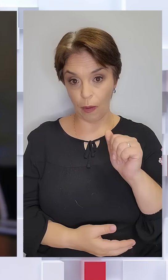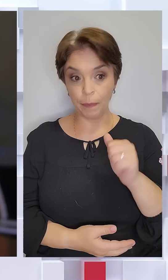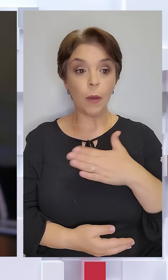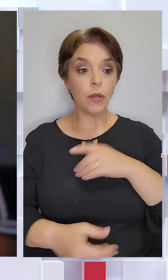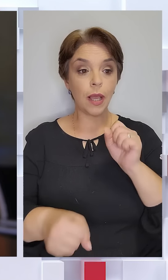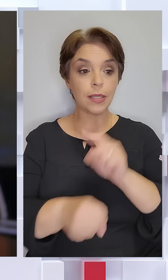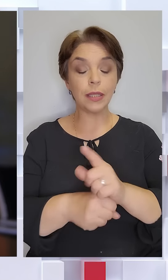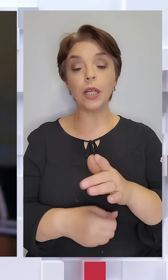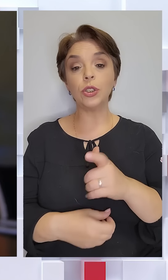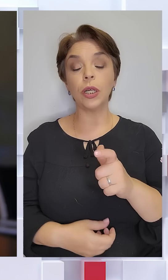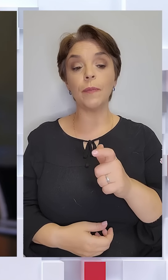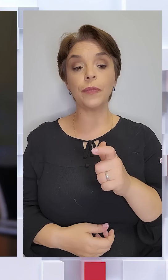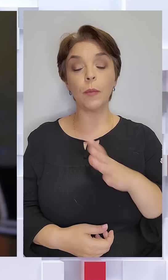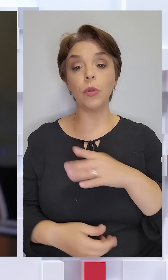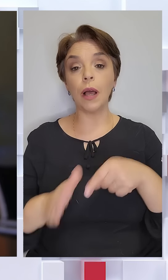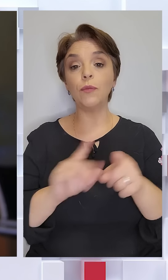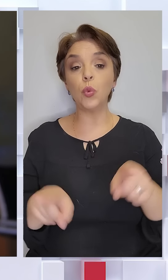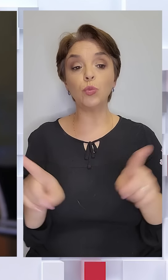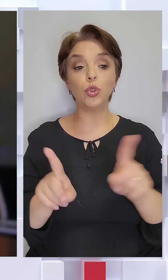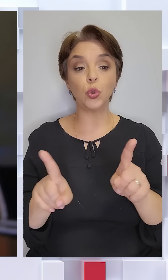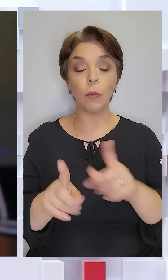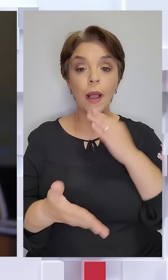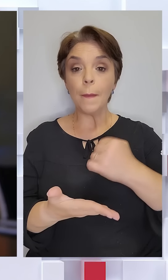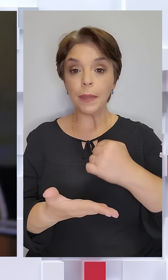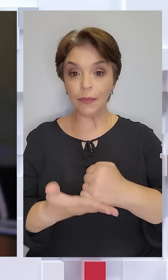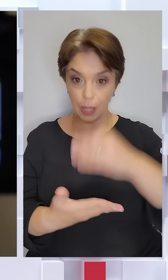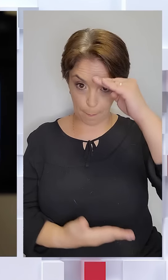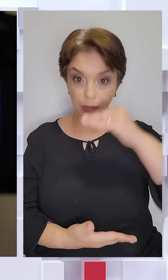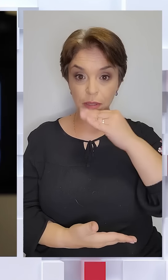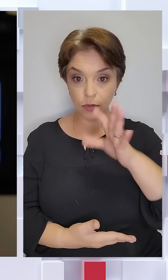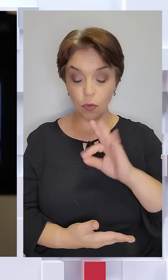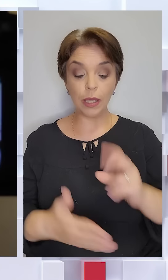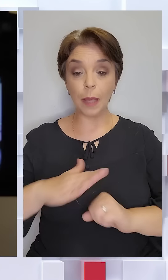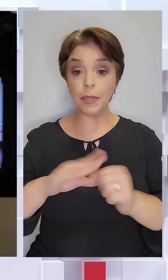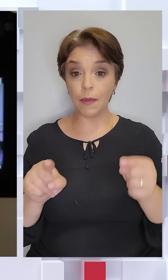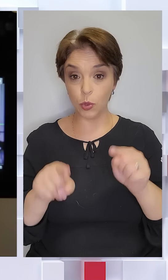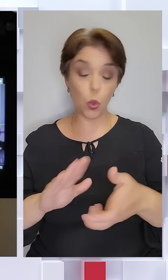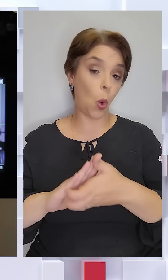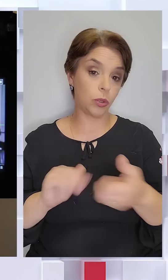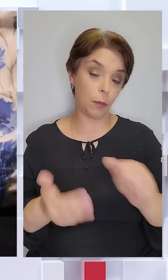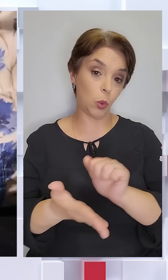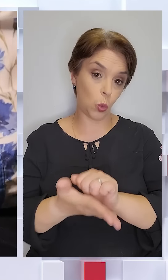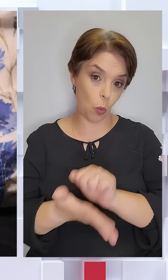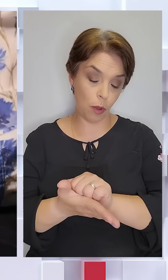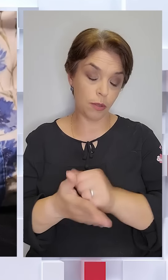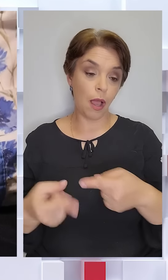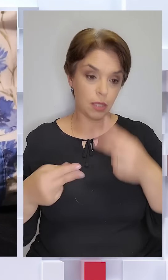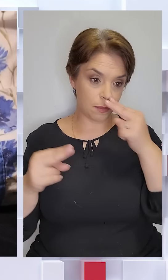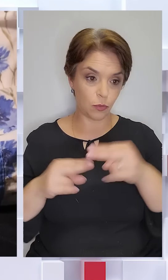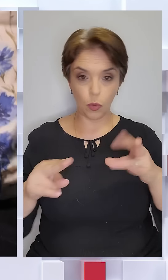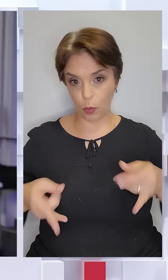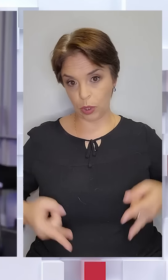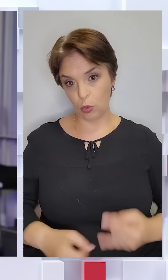Моя задача в суді була в тому, щоб підтвердити батьківство і на підставі цього отримання документу, а саме свідоцтва